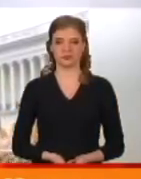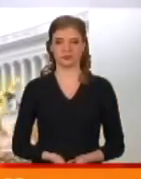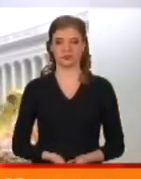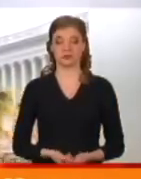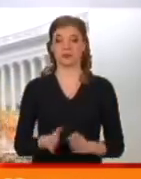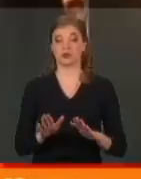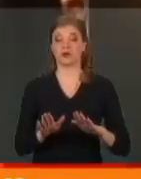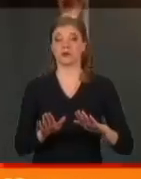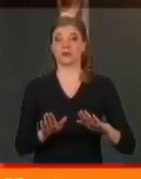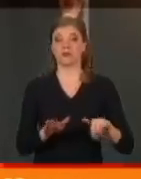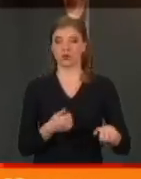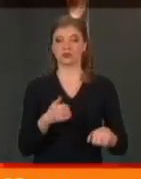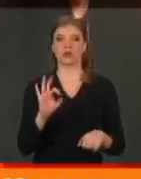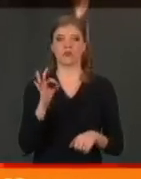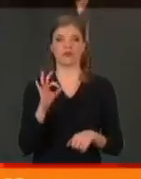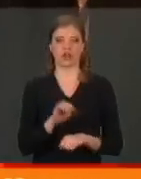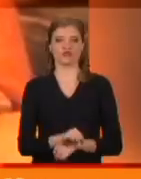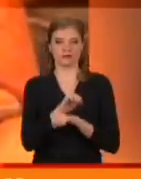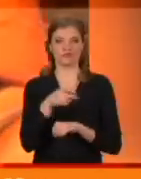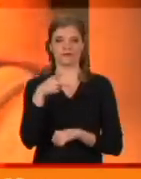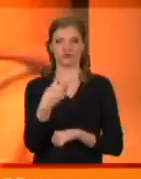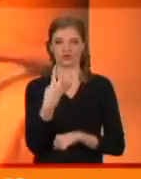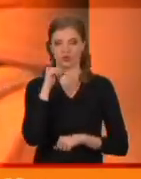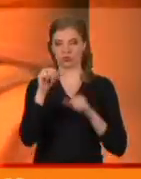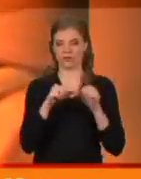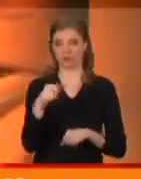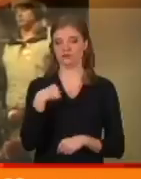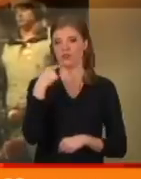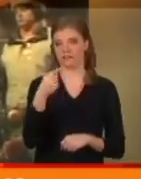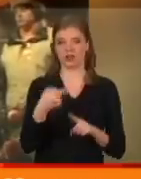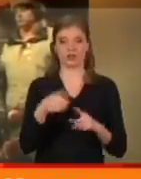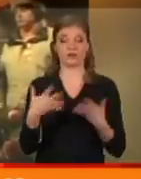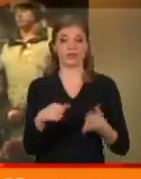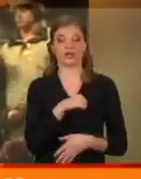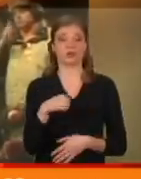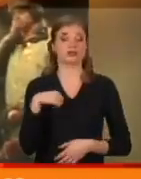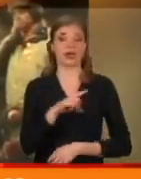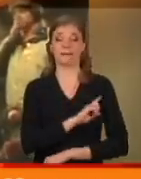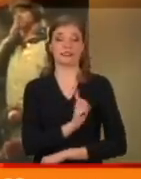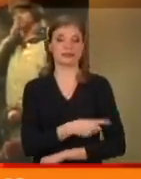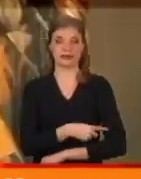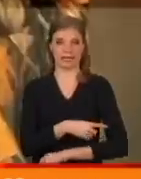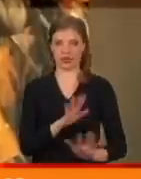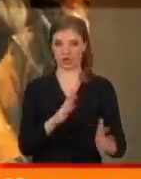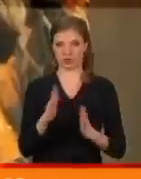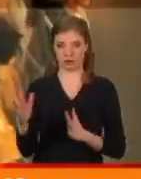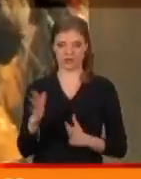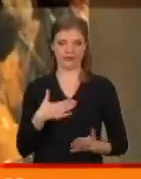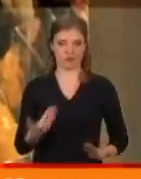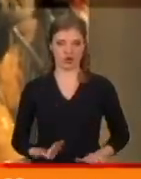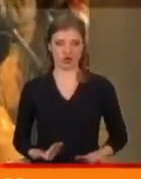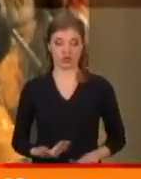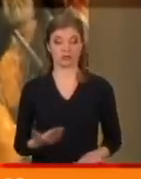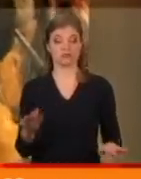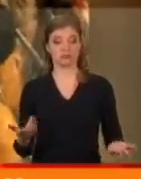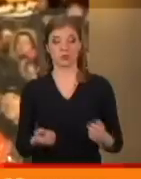Ну, я после помаранчевой революции 2004 года говорил, что это, наверное, самое сильное событие в моей жизни.